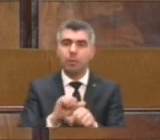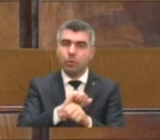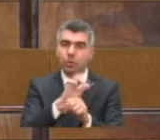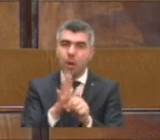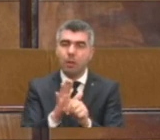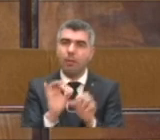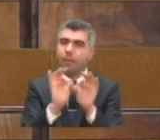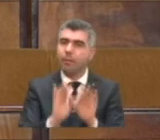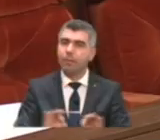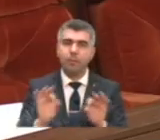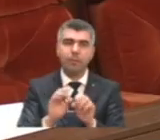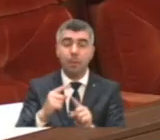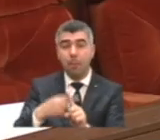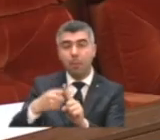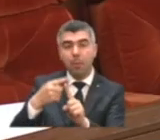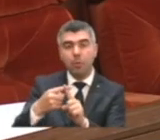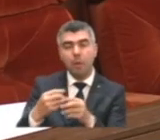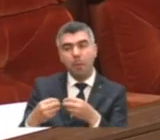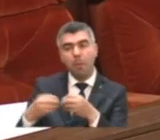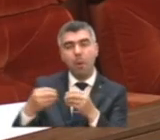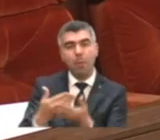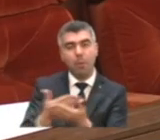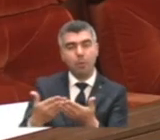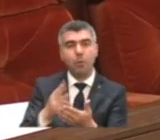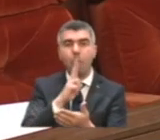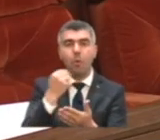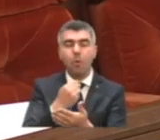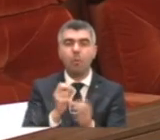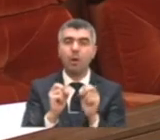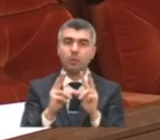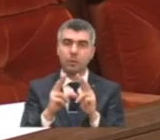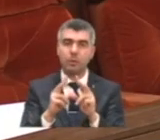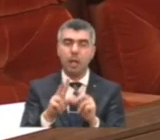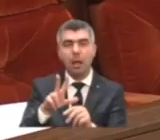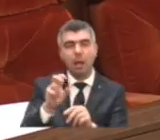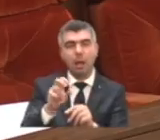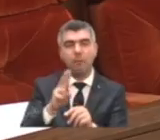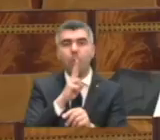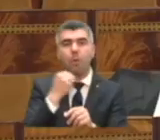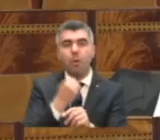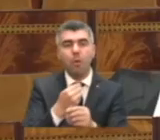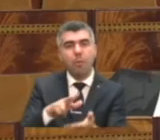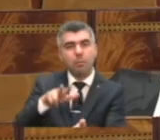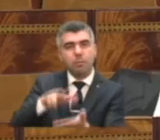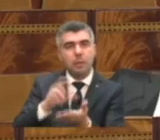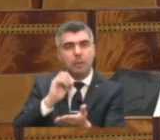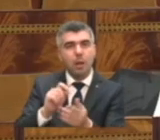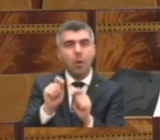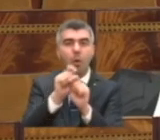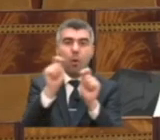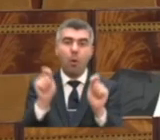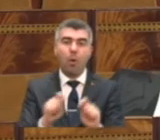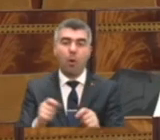جائحة ارتفاع الأسعار، لكن الحكومة عندها آليات باش تضبط الأسعار، ونبهنا الحكومة باش تفعل قانون حرية